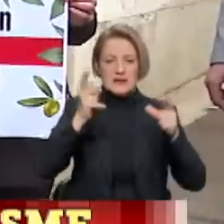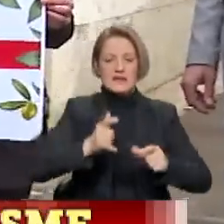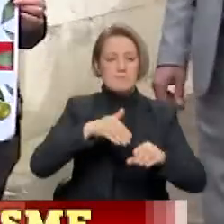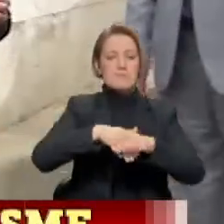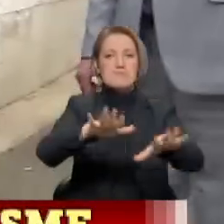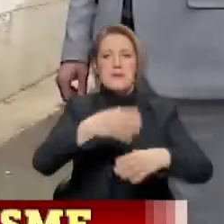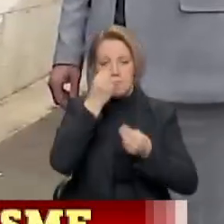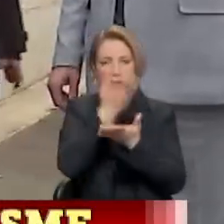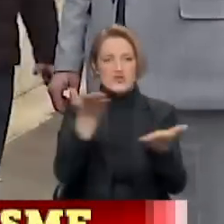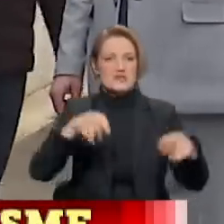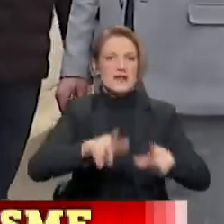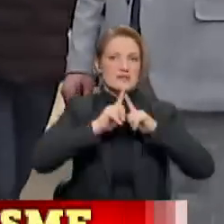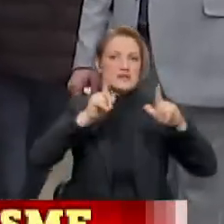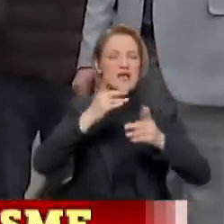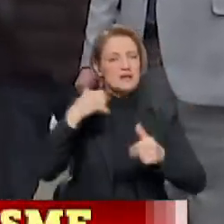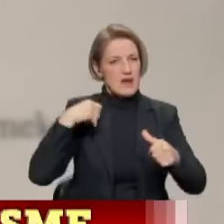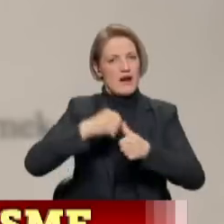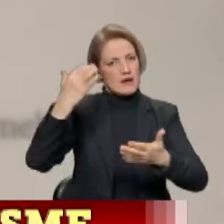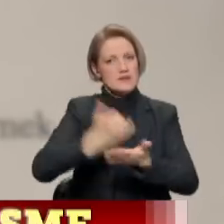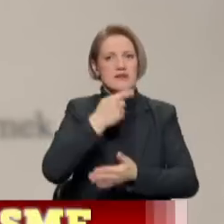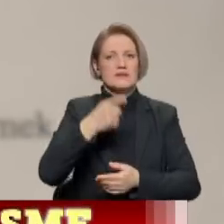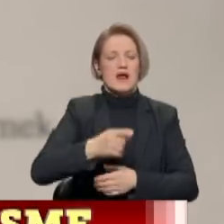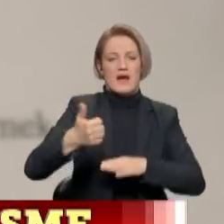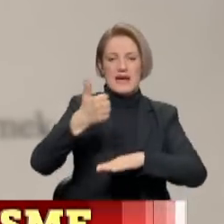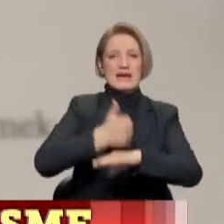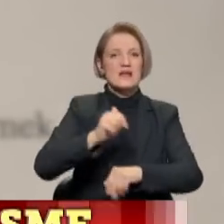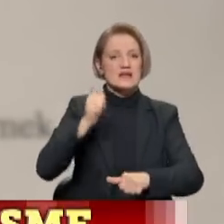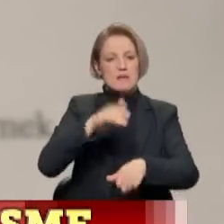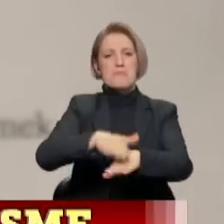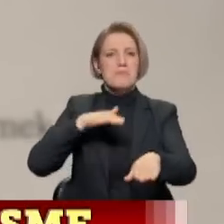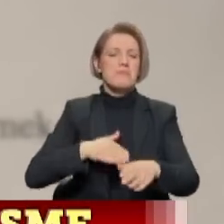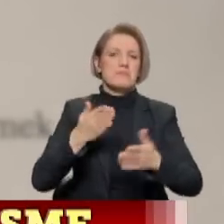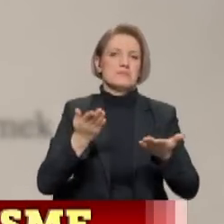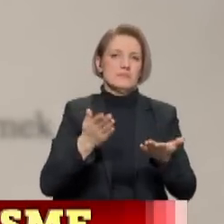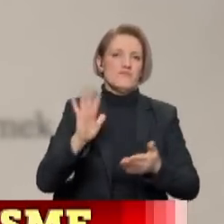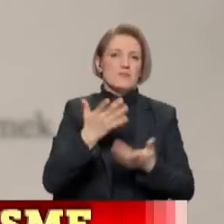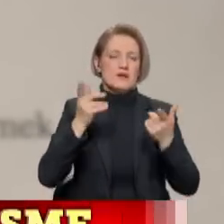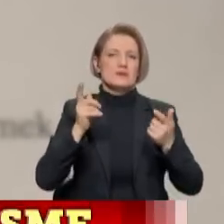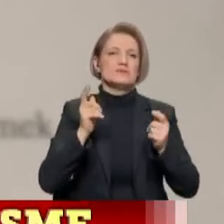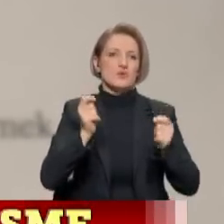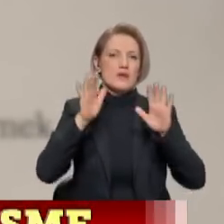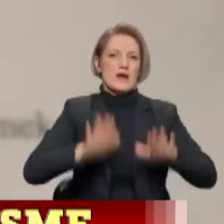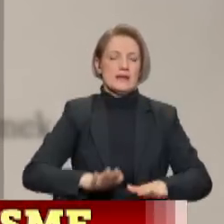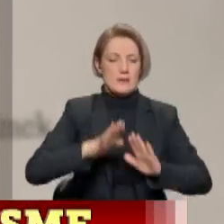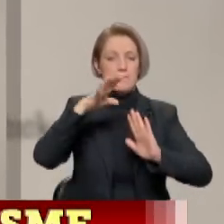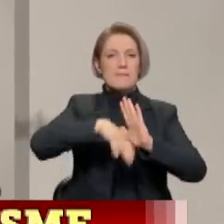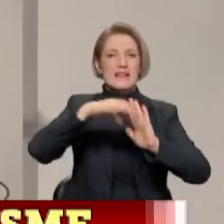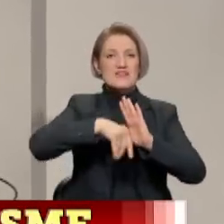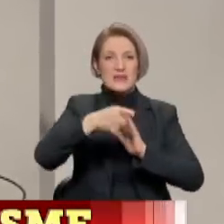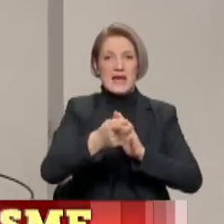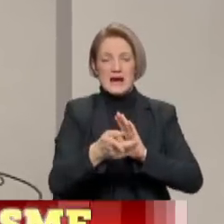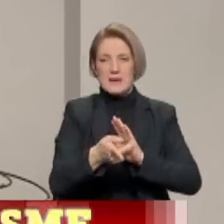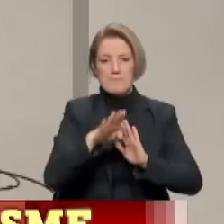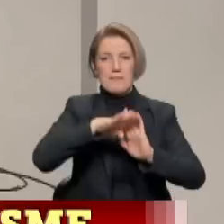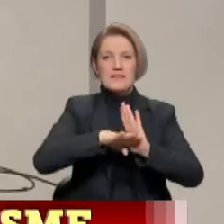bahçesinden seslendiler ve yine kazandılar. İktidar bir kez daha geri adım atmak zorunda kaldı. Zeytinlikleri madenciliğe açan madde